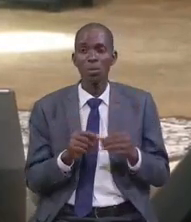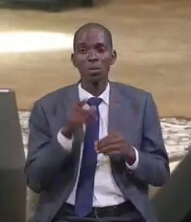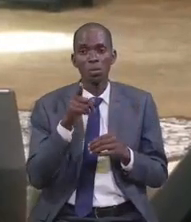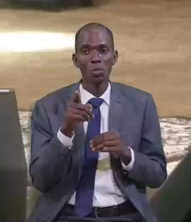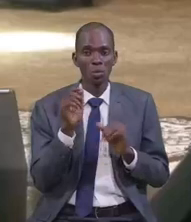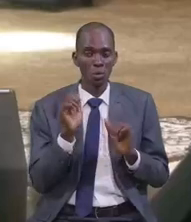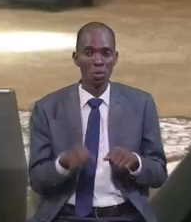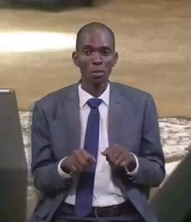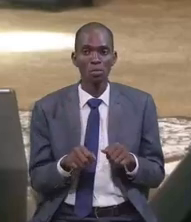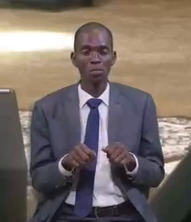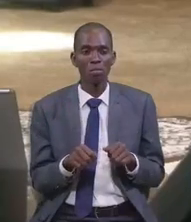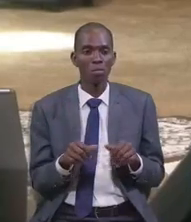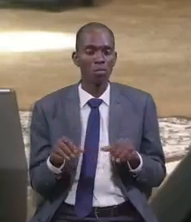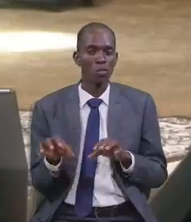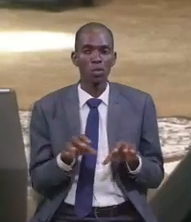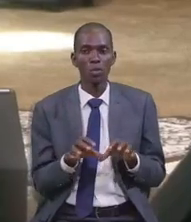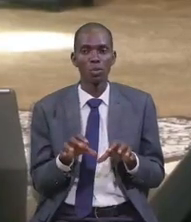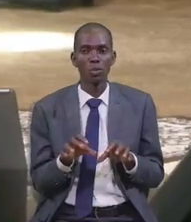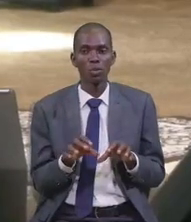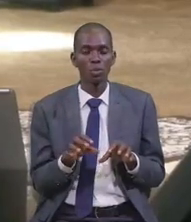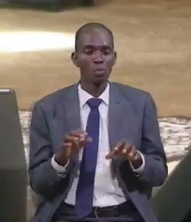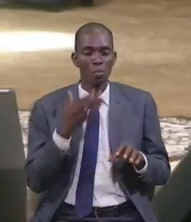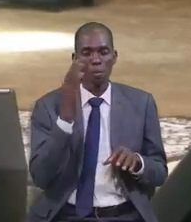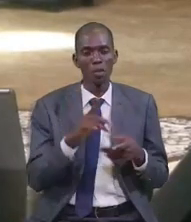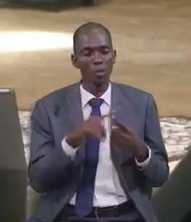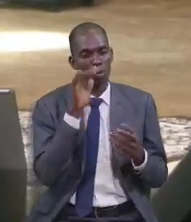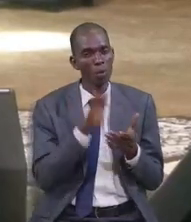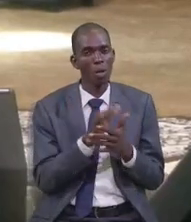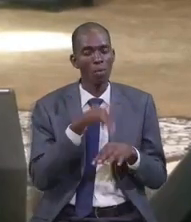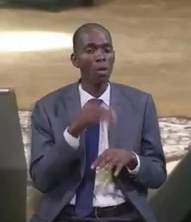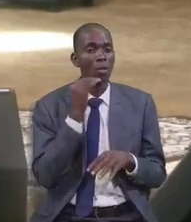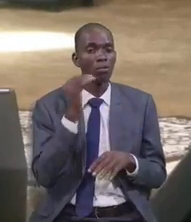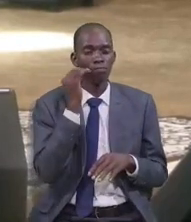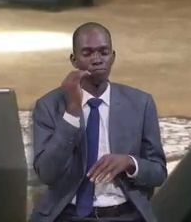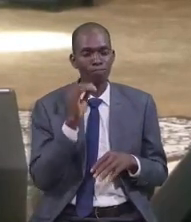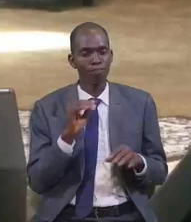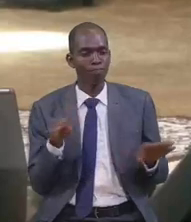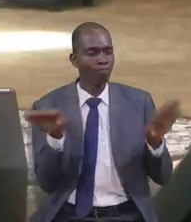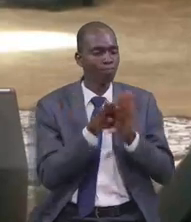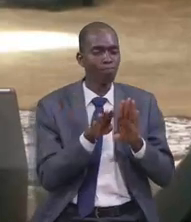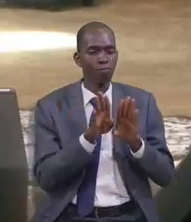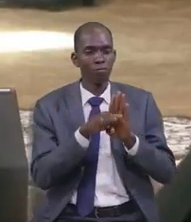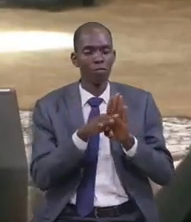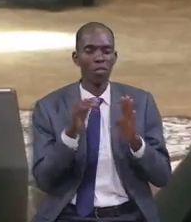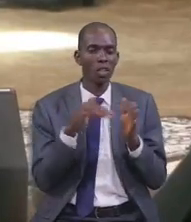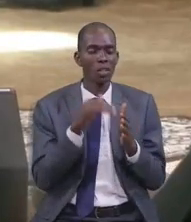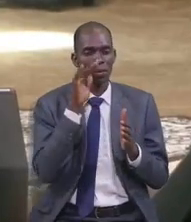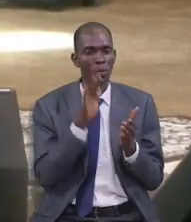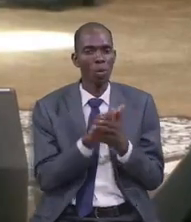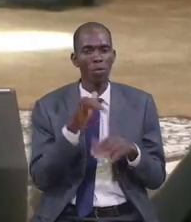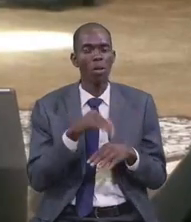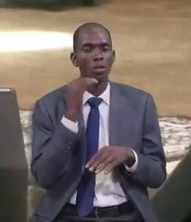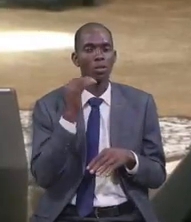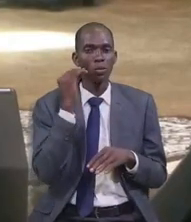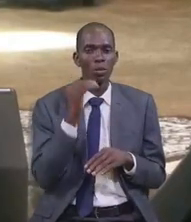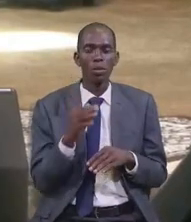maison, ils peuvent enfermer leur femme à la maison, ils peuvent être cruels